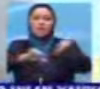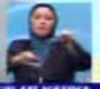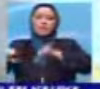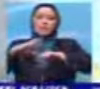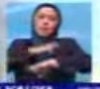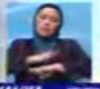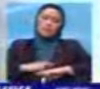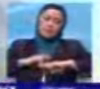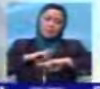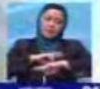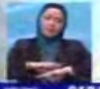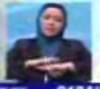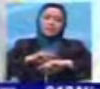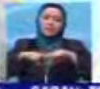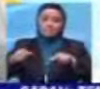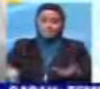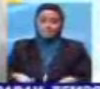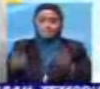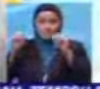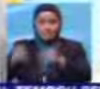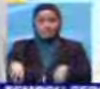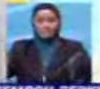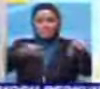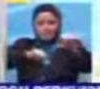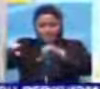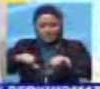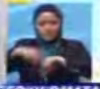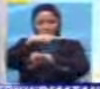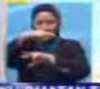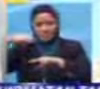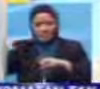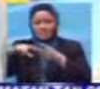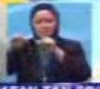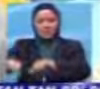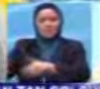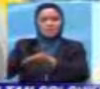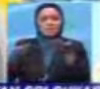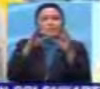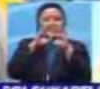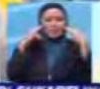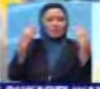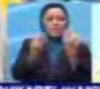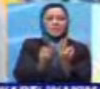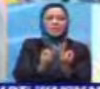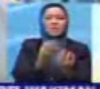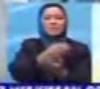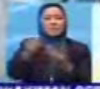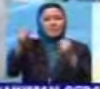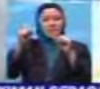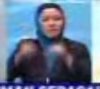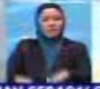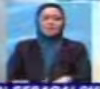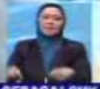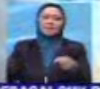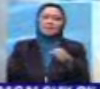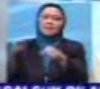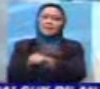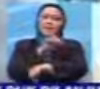boleh mengadakan aktiviti berenang, boleh membawa keluarga dan mengisi masa lapang